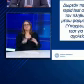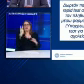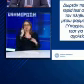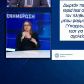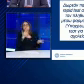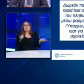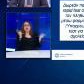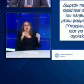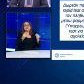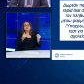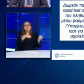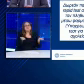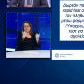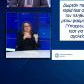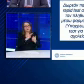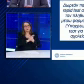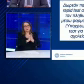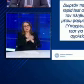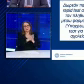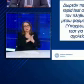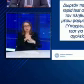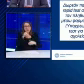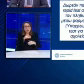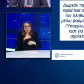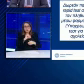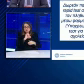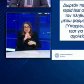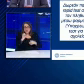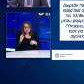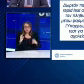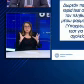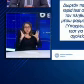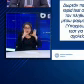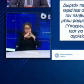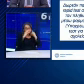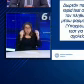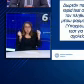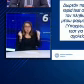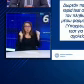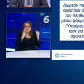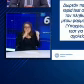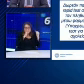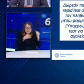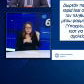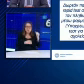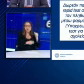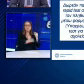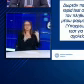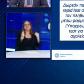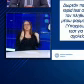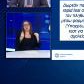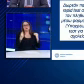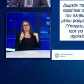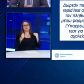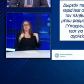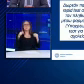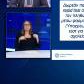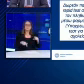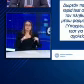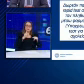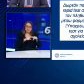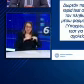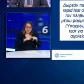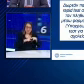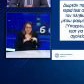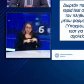στη φαρέτρα μας. Η Ελλάδα, λοιπόν, με βάση τα νέα μέτρα τα οποία θα εισηγηθούμε, γίνεται η πρώτη χώρα που προχωρά από το τέλος